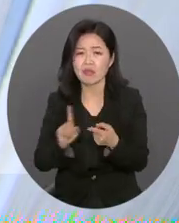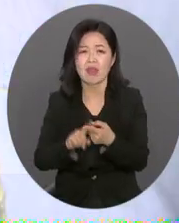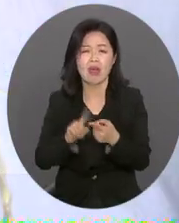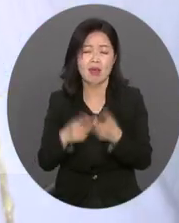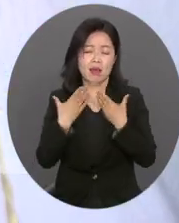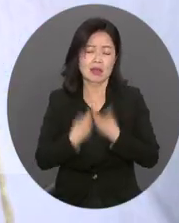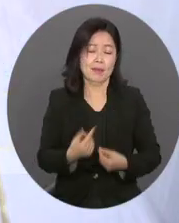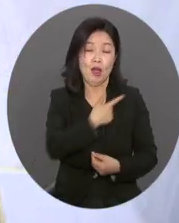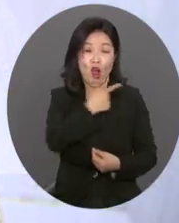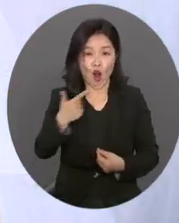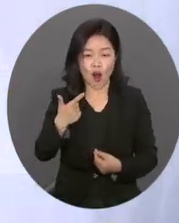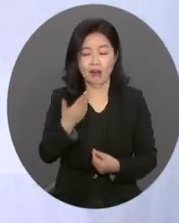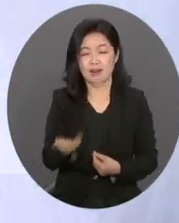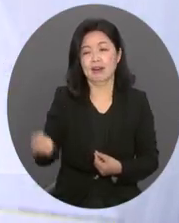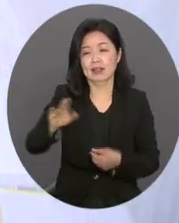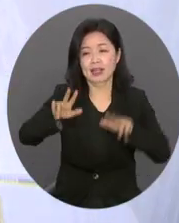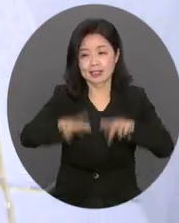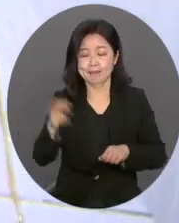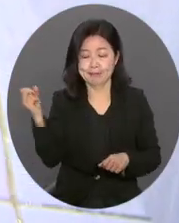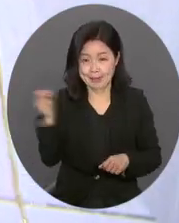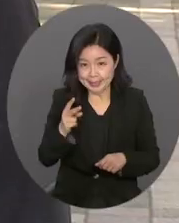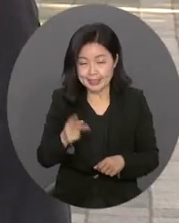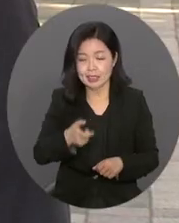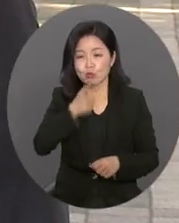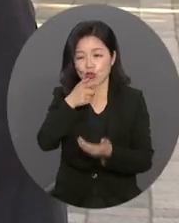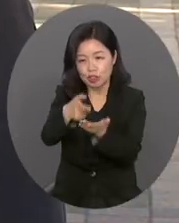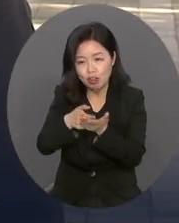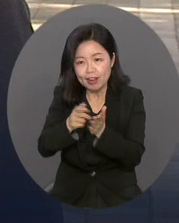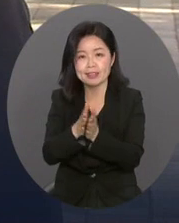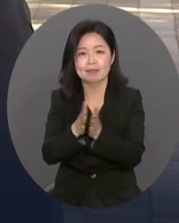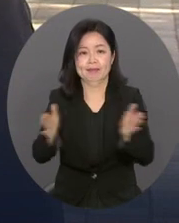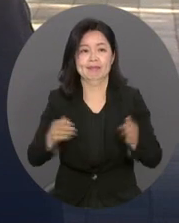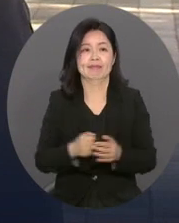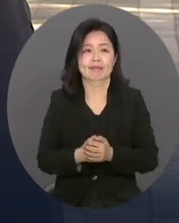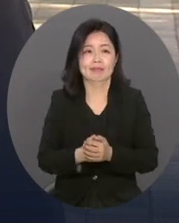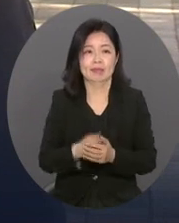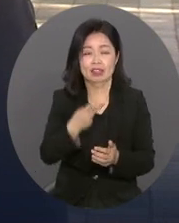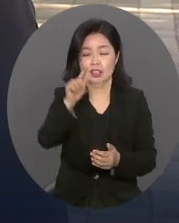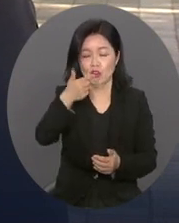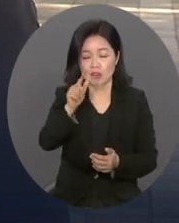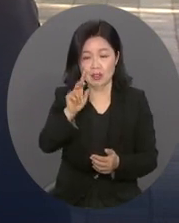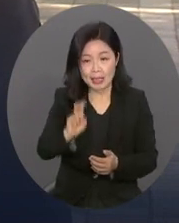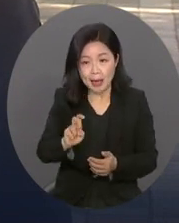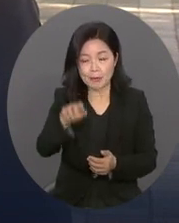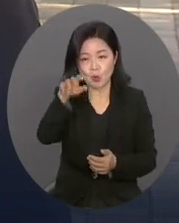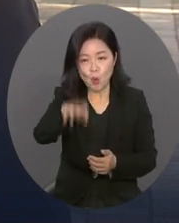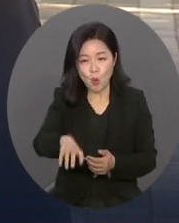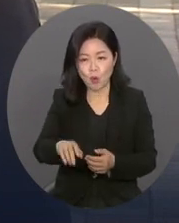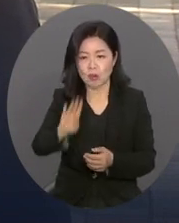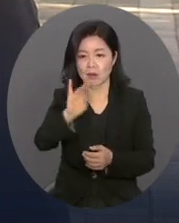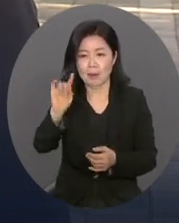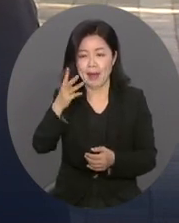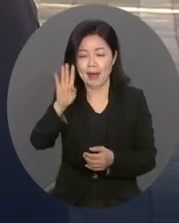것 아니냐며 다시 한번 물 절약에 동참하고 있습니다. 그 덕남 저수지 별부 고장으로 좀 물 난리가 났지 않습니까? 참